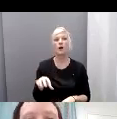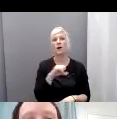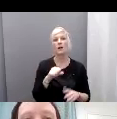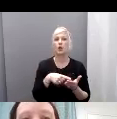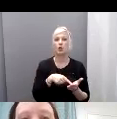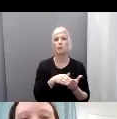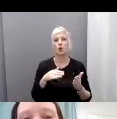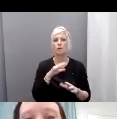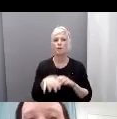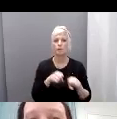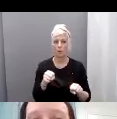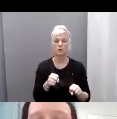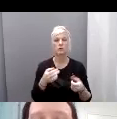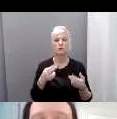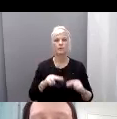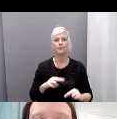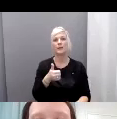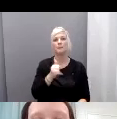Bi- och pansexuella,